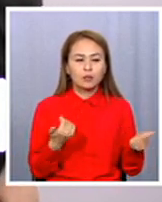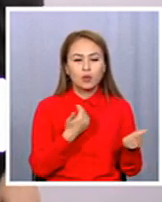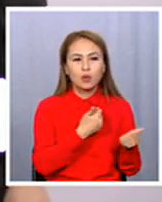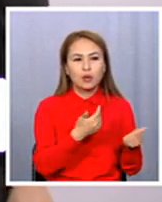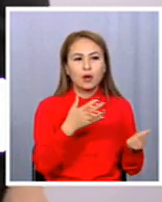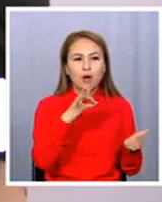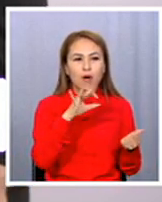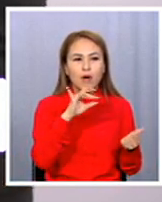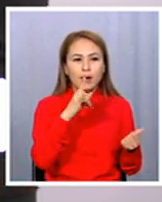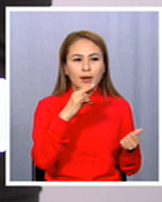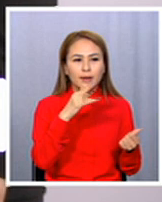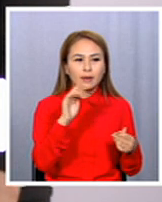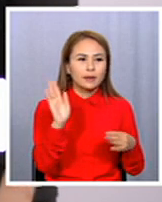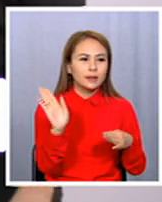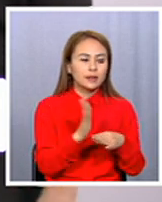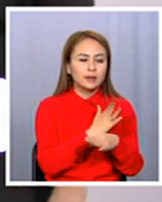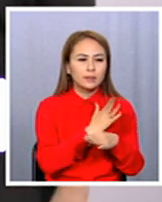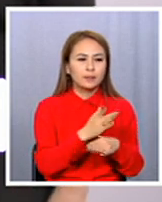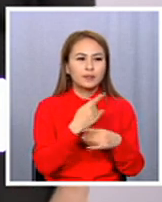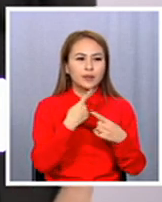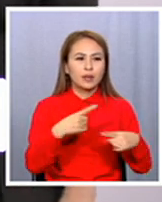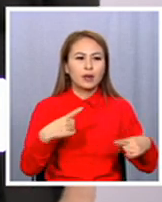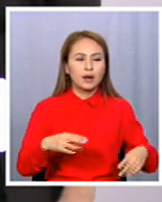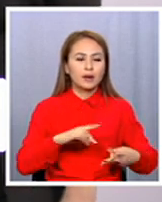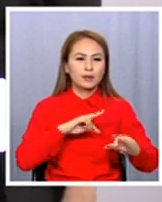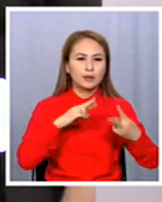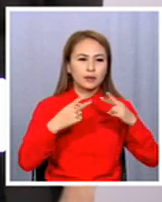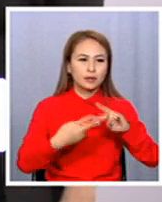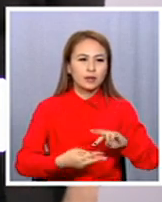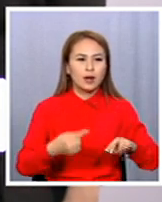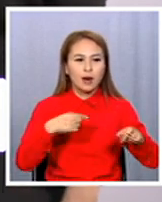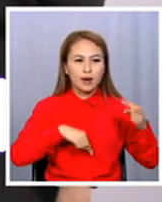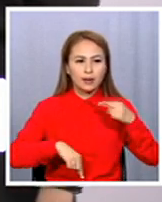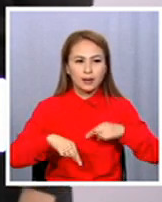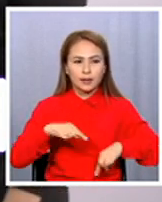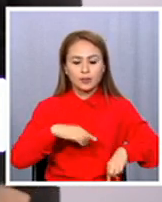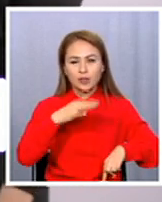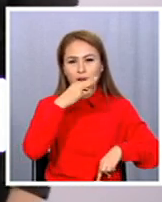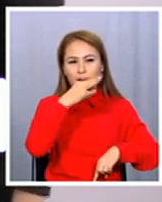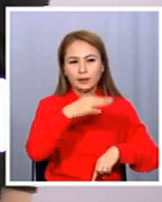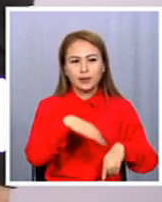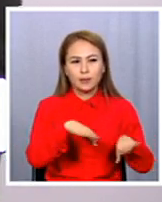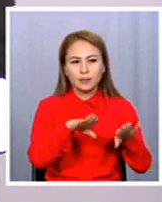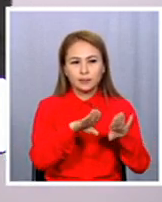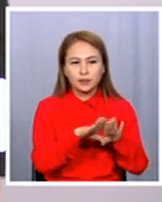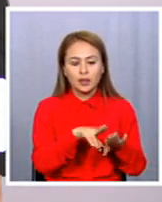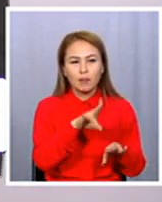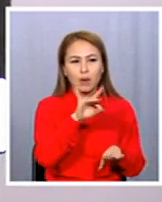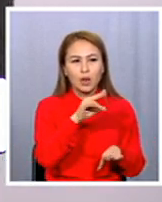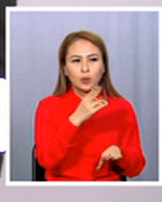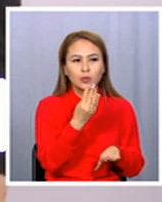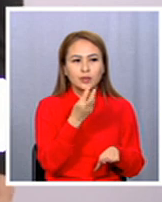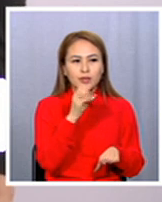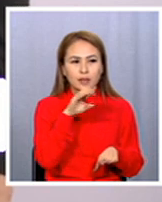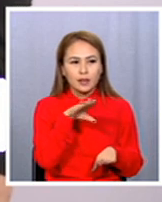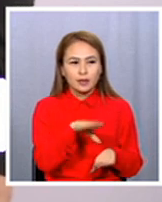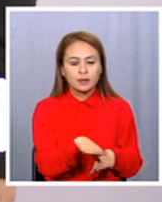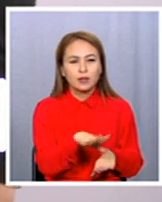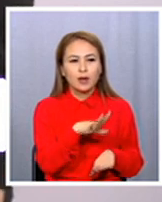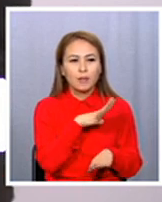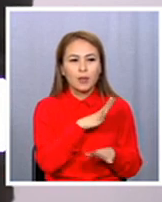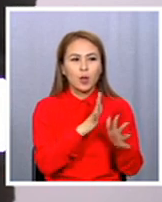органикалық емес заттарға айналдыратын организмдерді айтамыз. Яғни продуценттер өндірушілерге